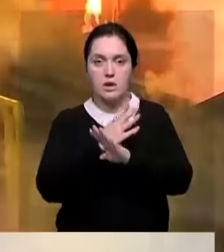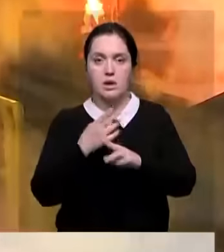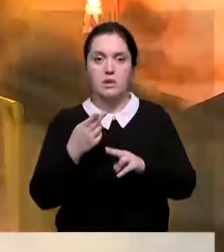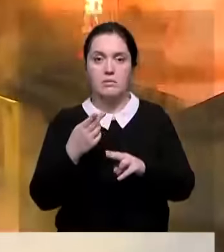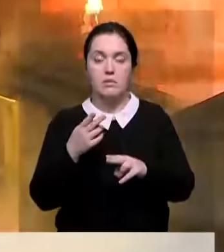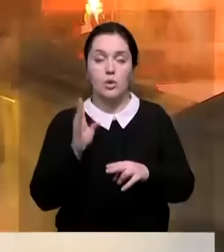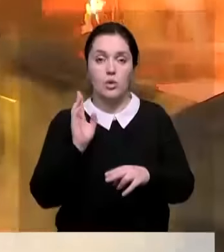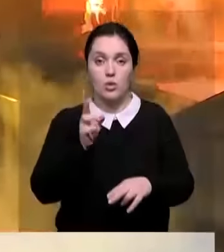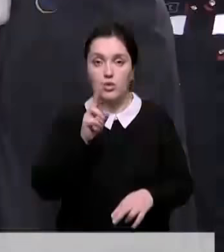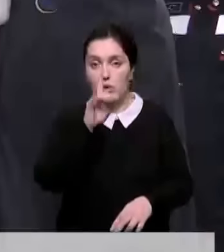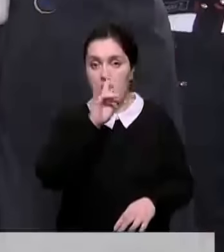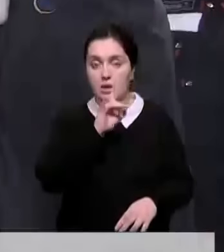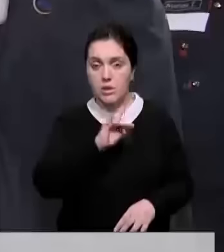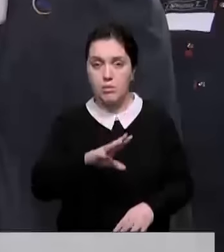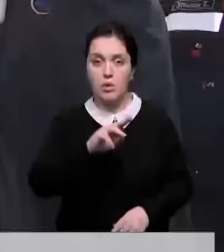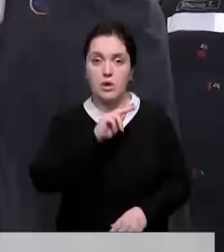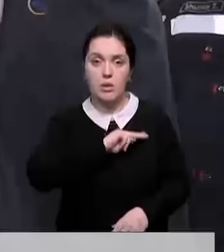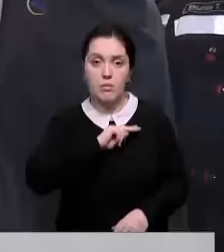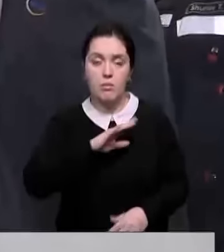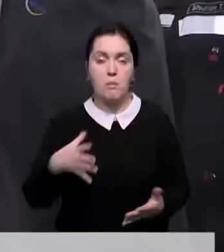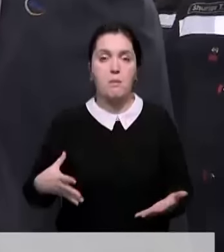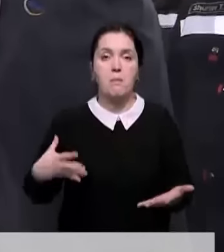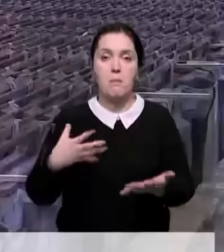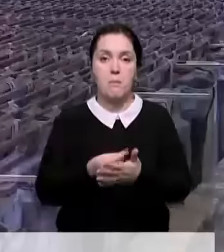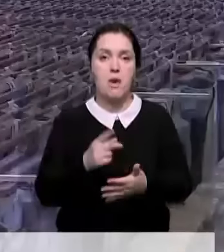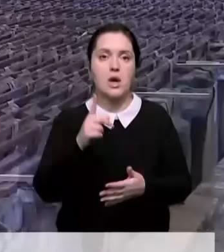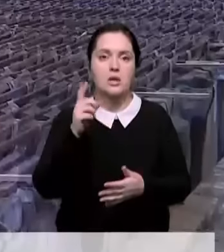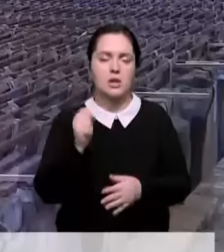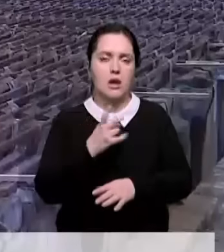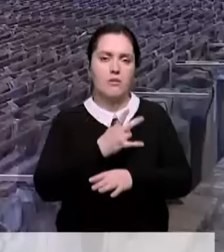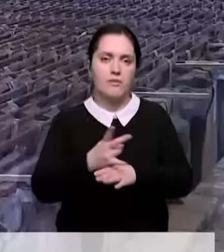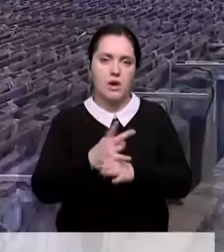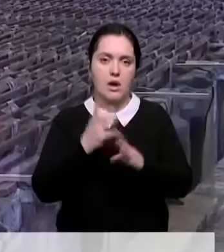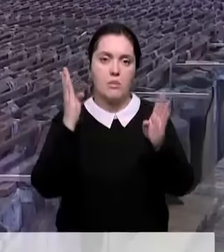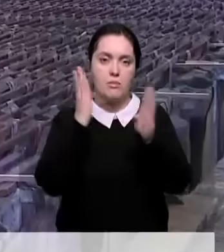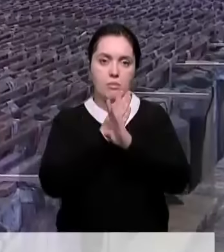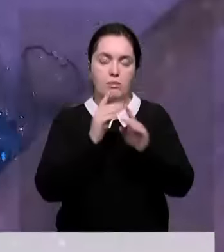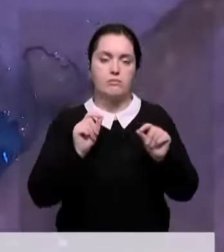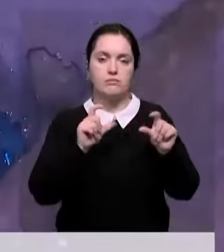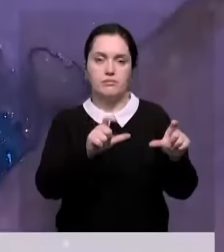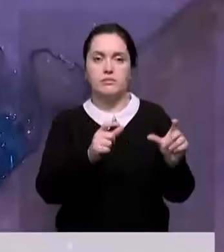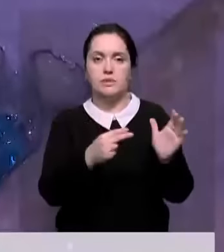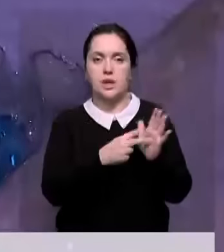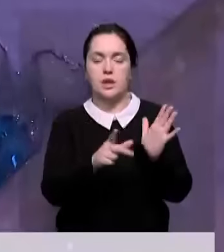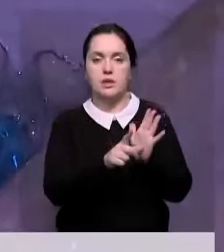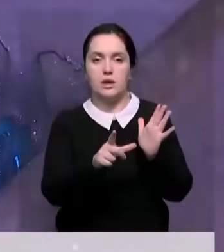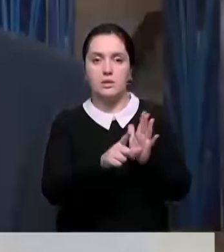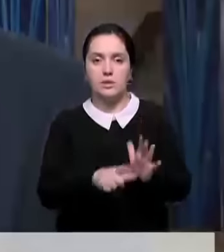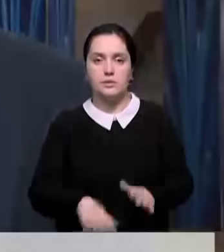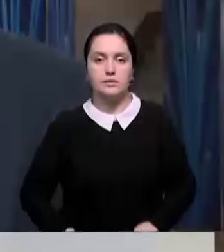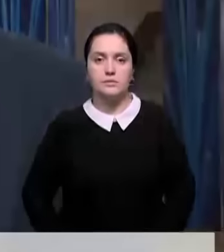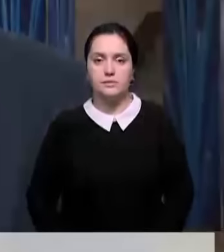предприятия, которые не проведут необходимые работы, будут платить за эмиссии в окружающую среду по повышенным ставкам.